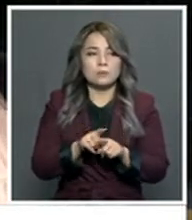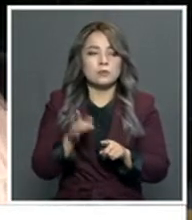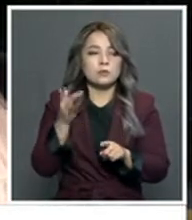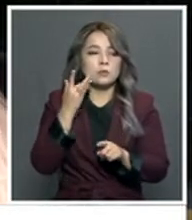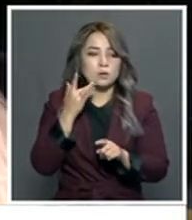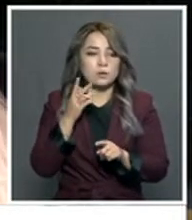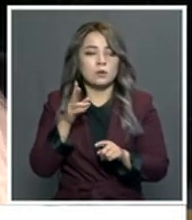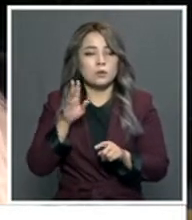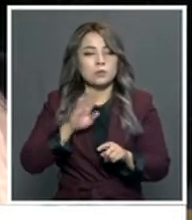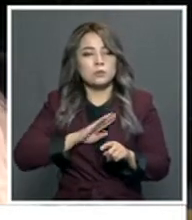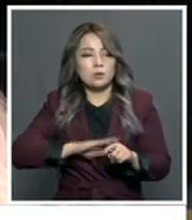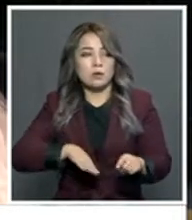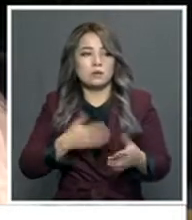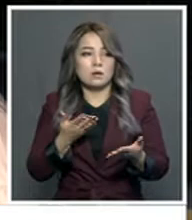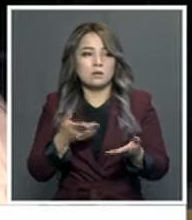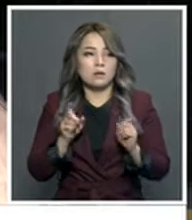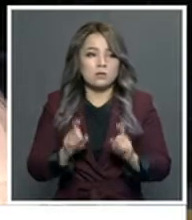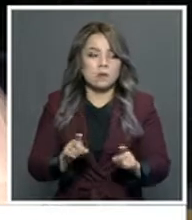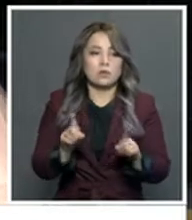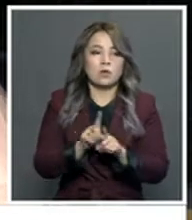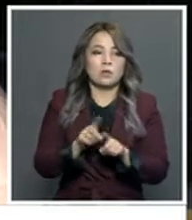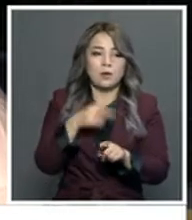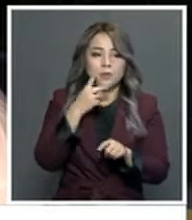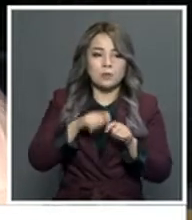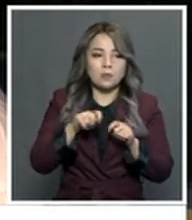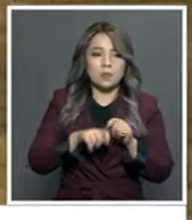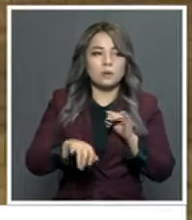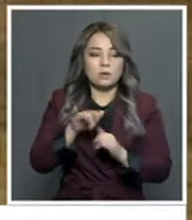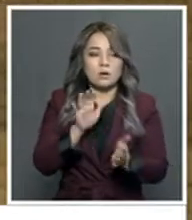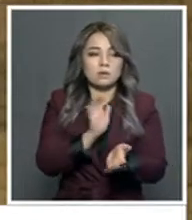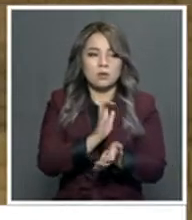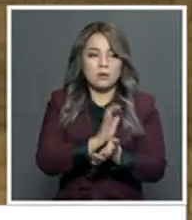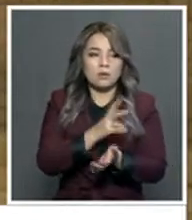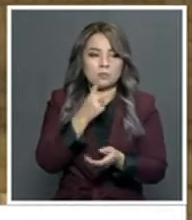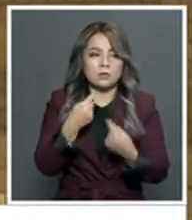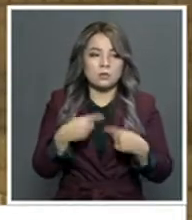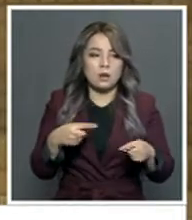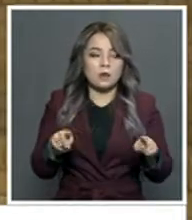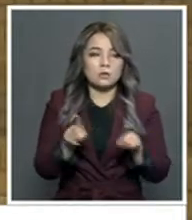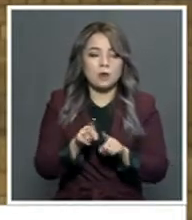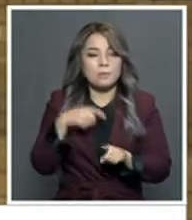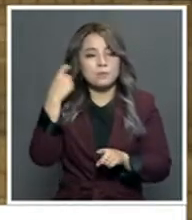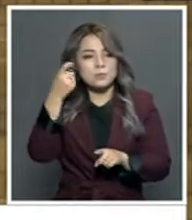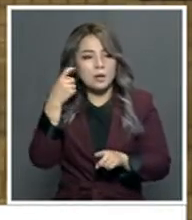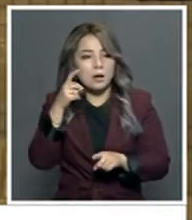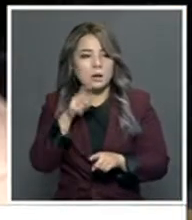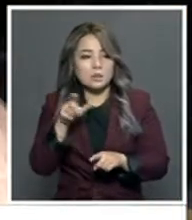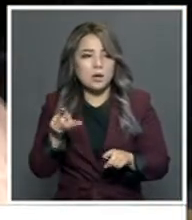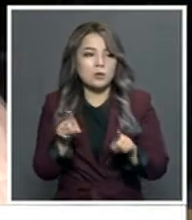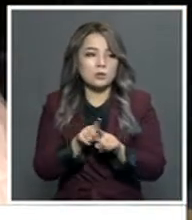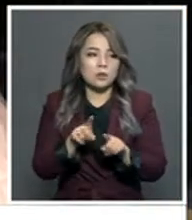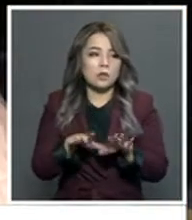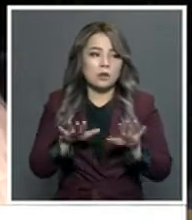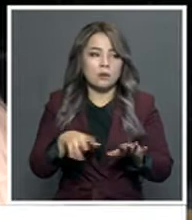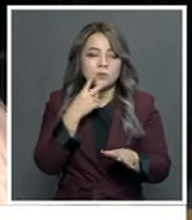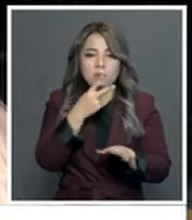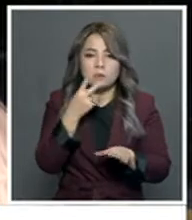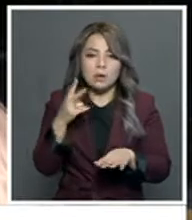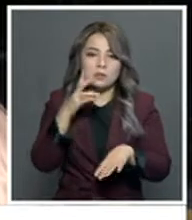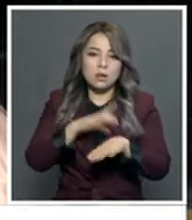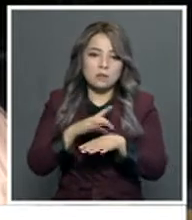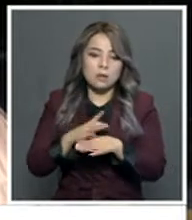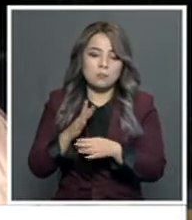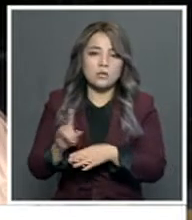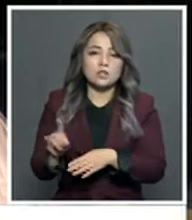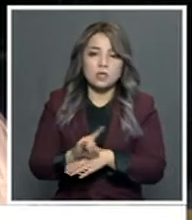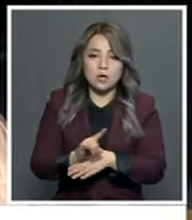отырып, істейтіндерін істеп, енді соның бәрін қалай көріп қарап отырамыз. Неше түрлі сармаса ма, бәрі үйде подъезде. Шыққан